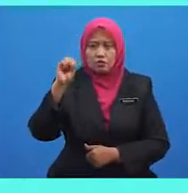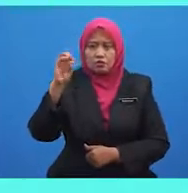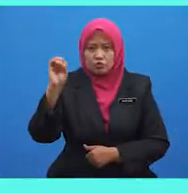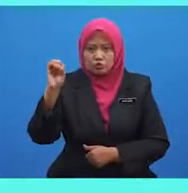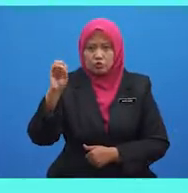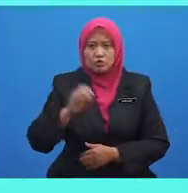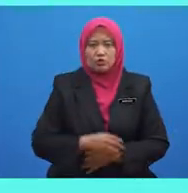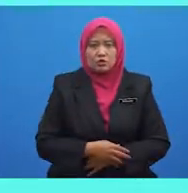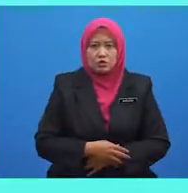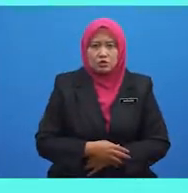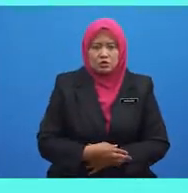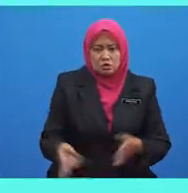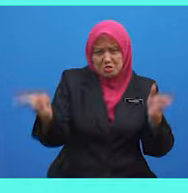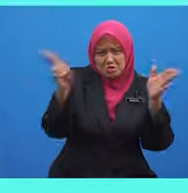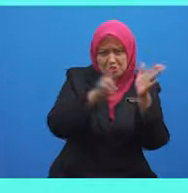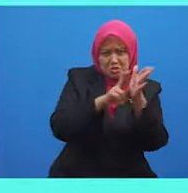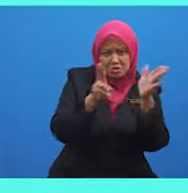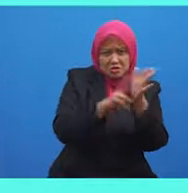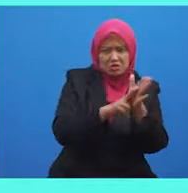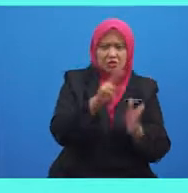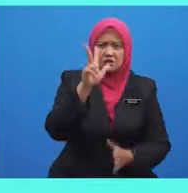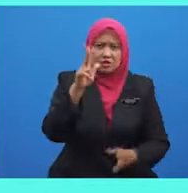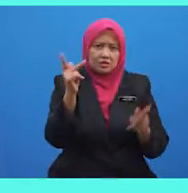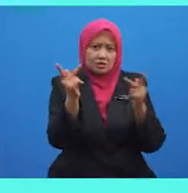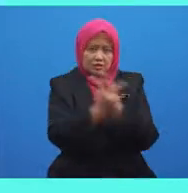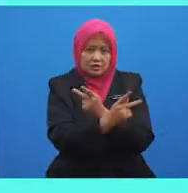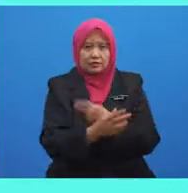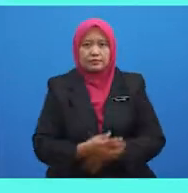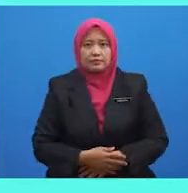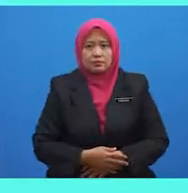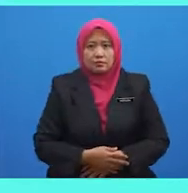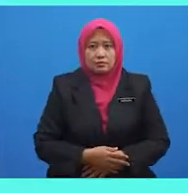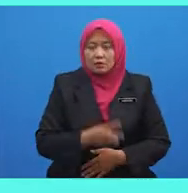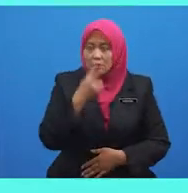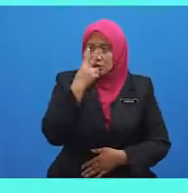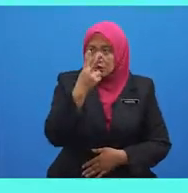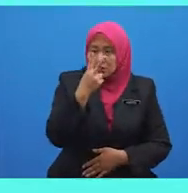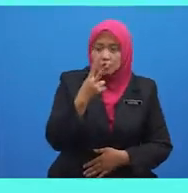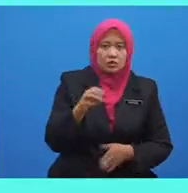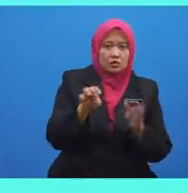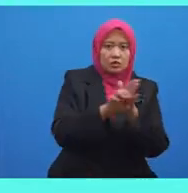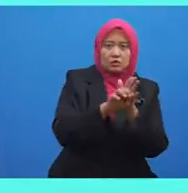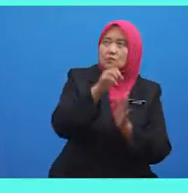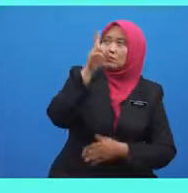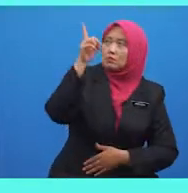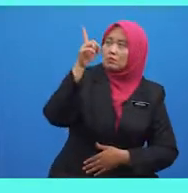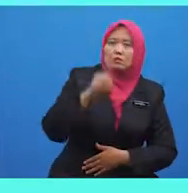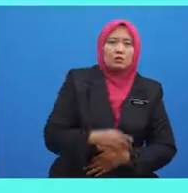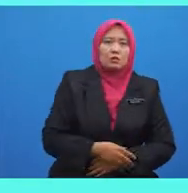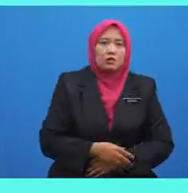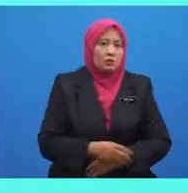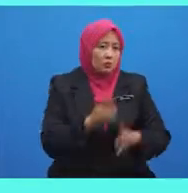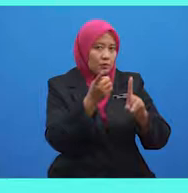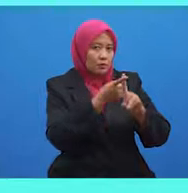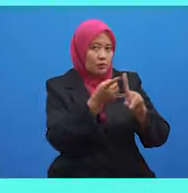sebanyak 3 kali. Murid-murid, sila fokus pada gambar di sebelah. Serangan pertama pada 25